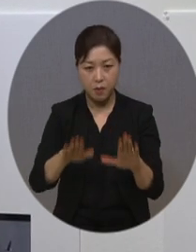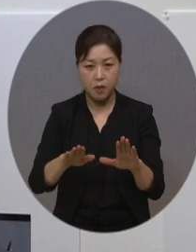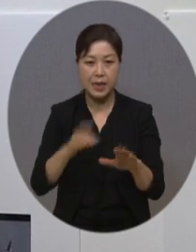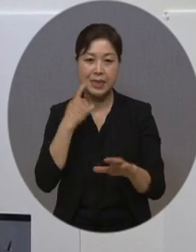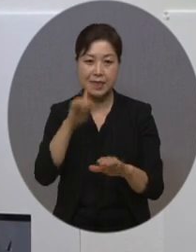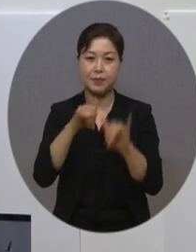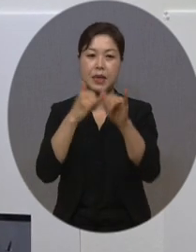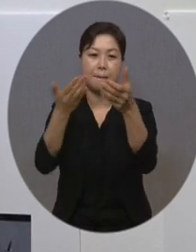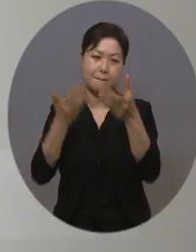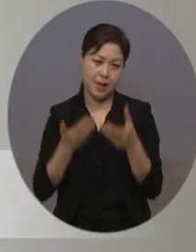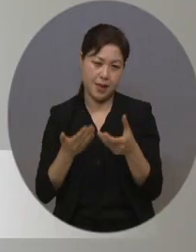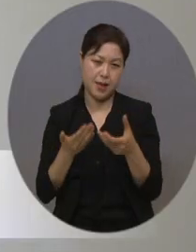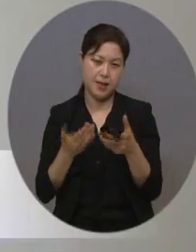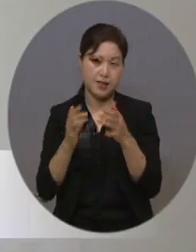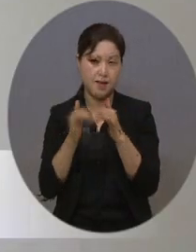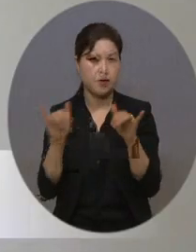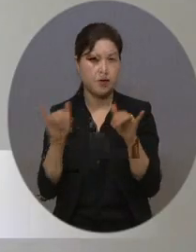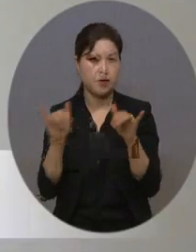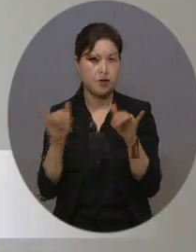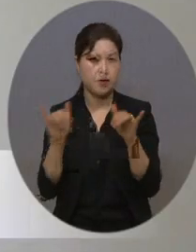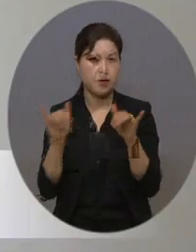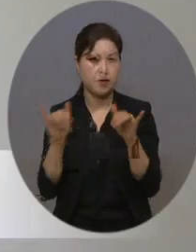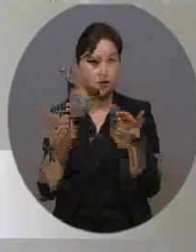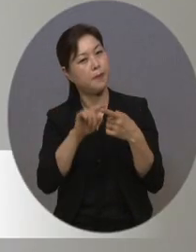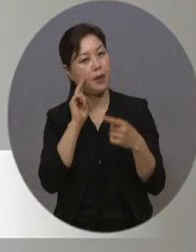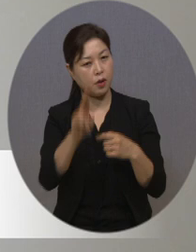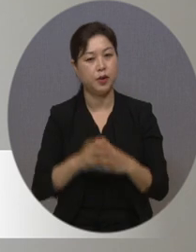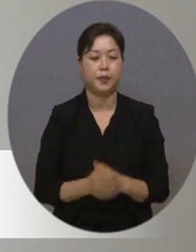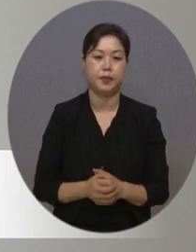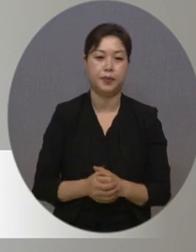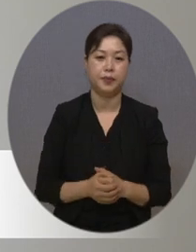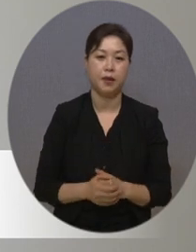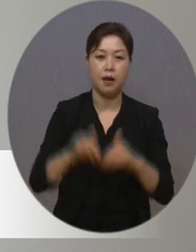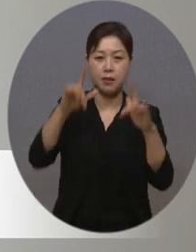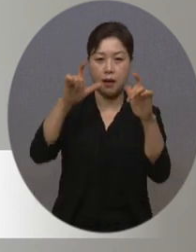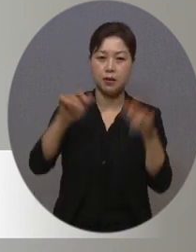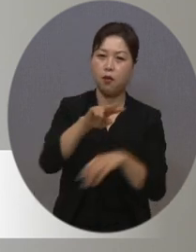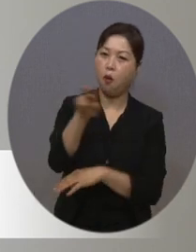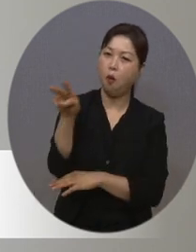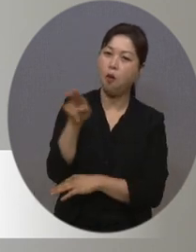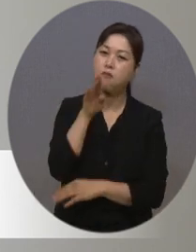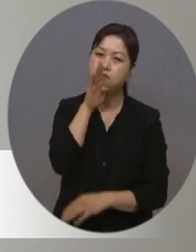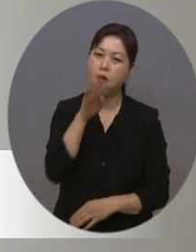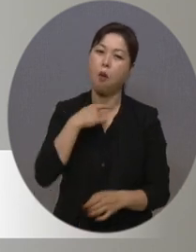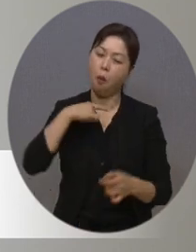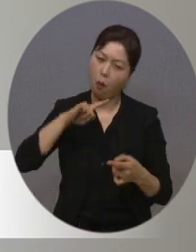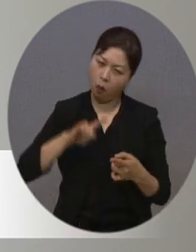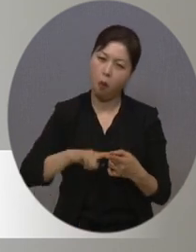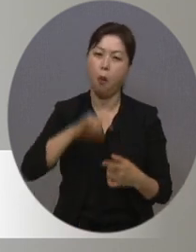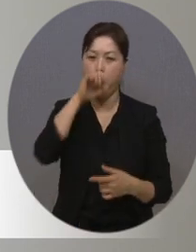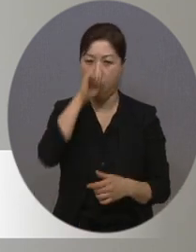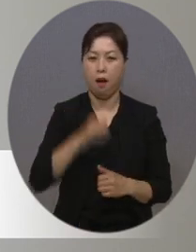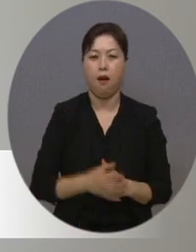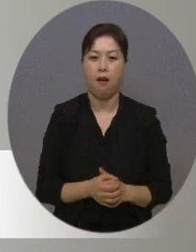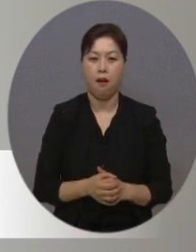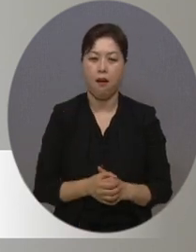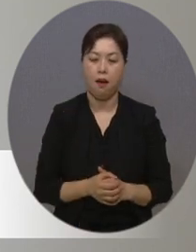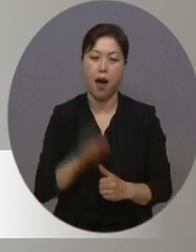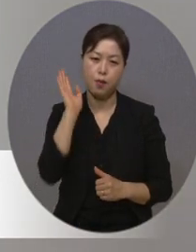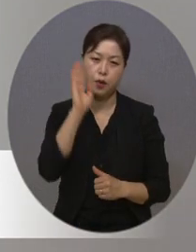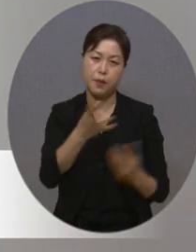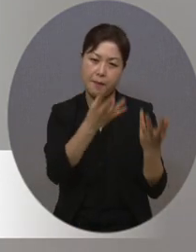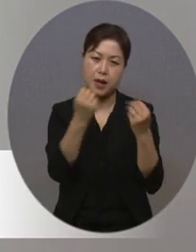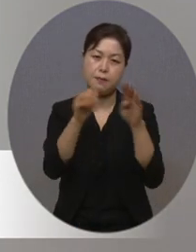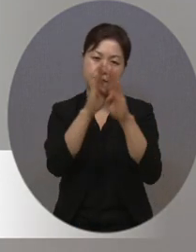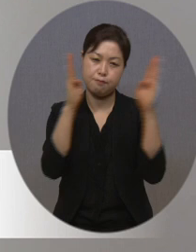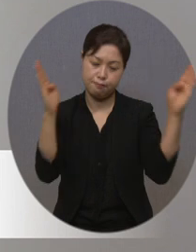눈길을 끌었습니다 작품들이 넘어서 어 어 앞으로도 이런 전세가 많이 열렸으면 좋겠습니다